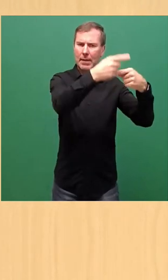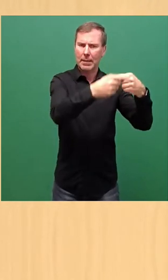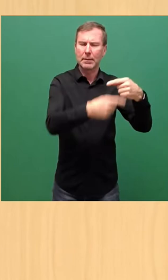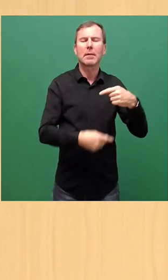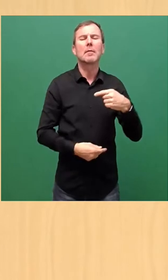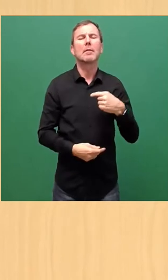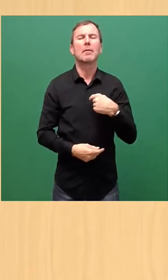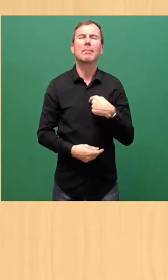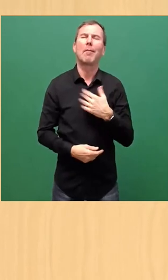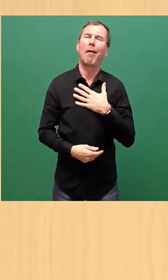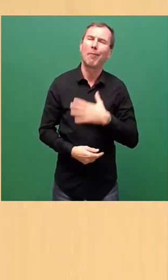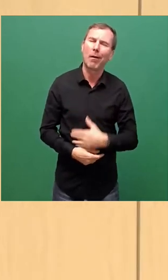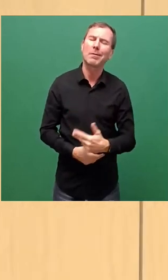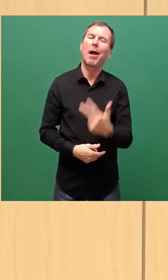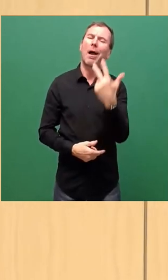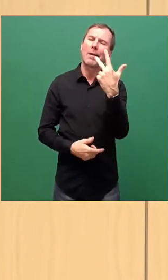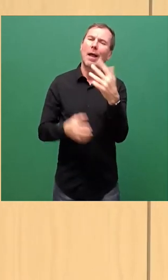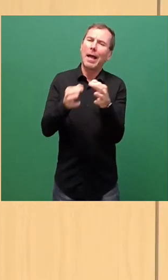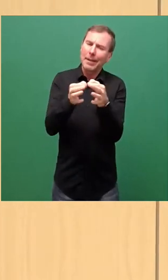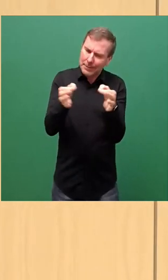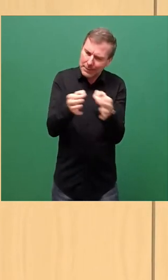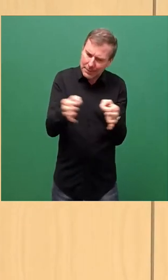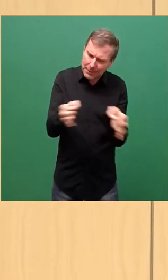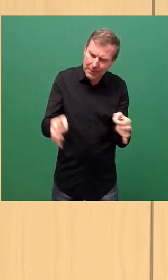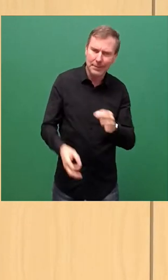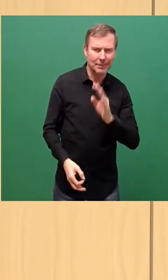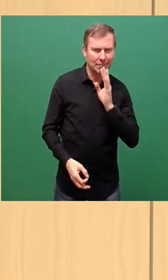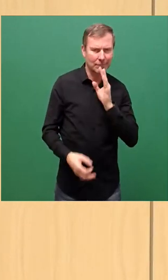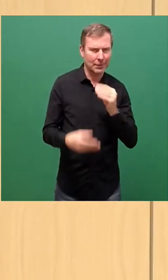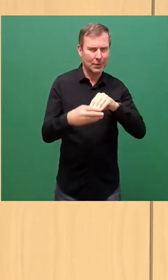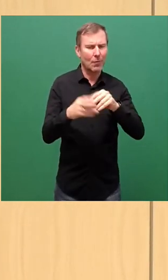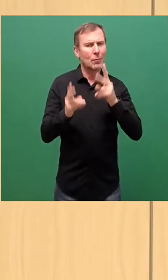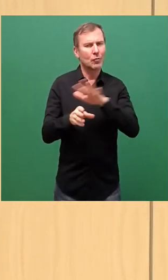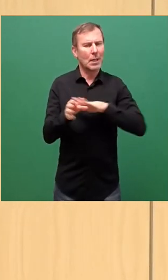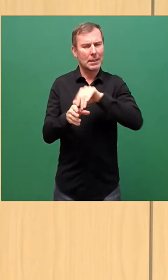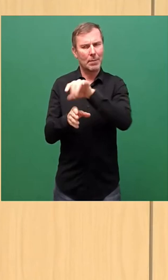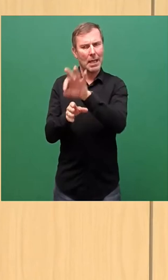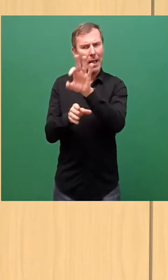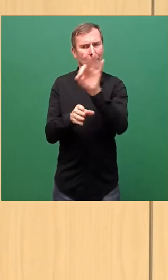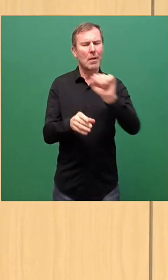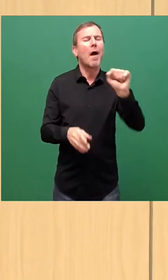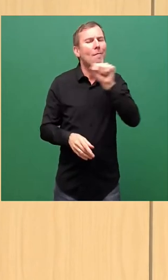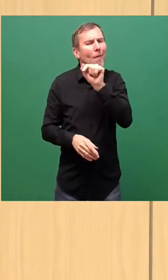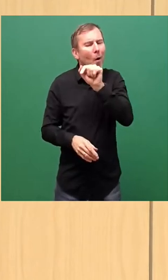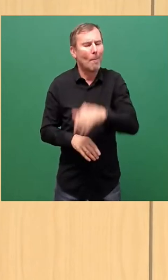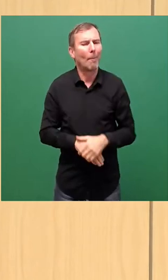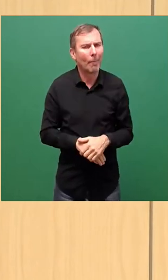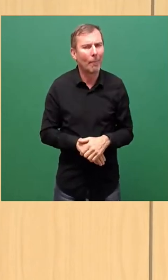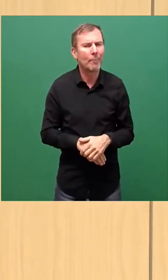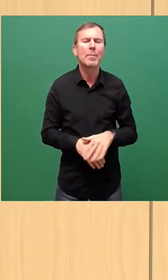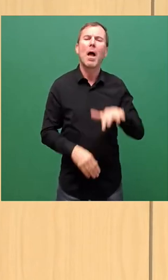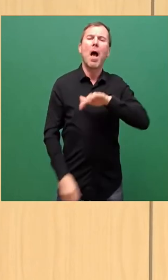sagen, warum diese Stadtteile oder Stadtgebiete ausgewählt wurden. Es gibt in der